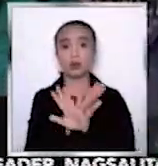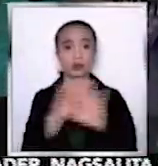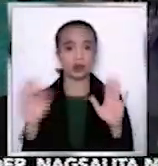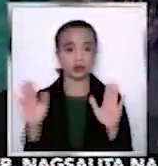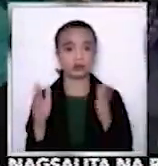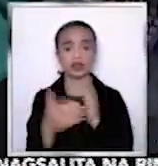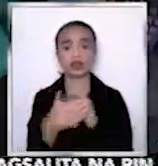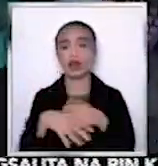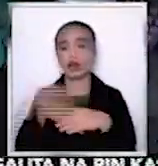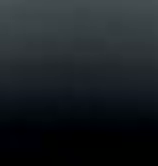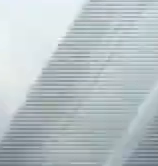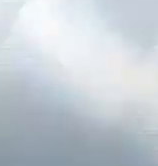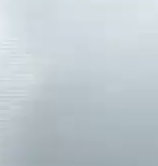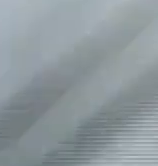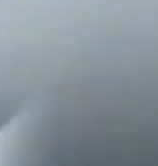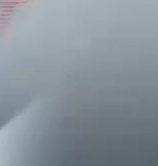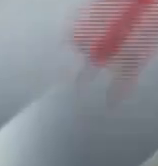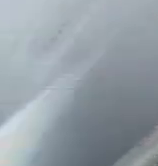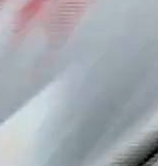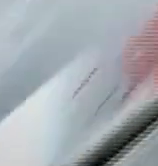kontra COVID-19.